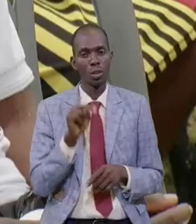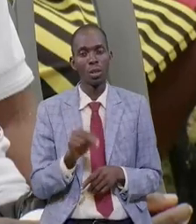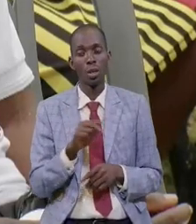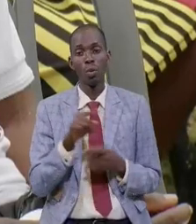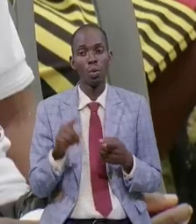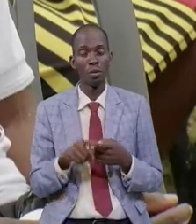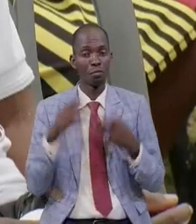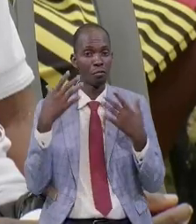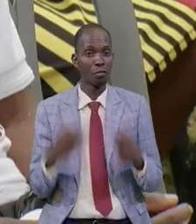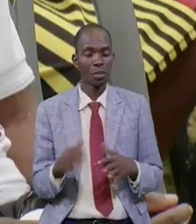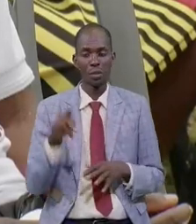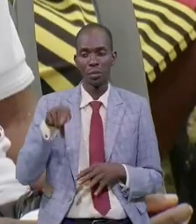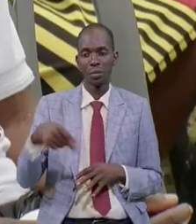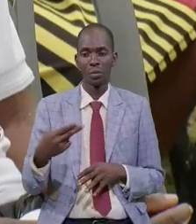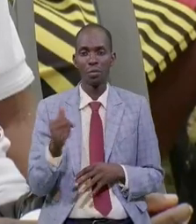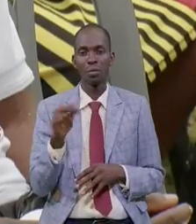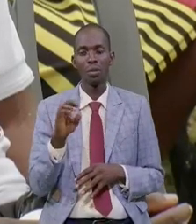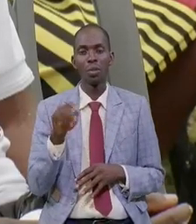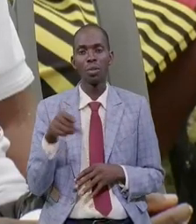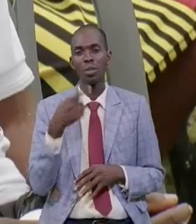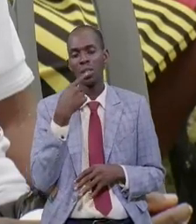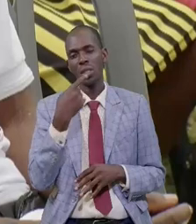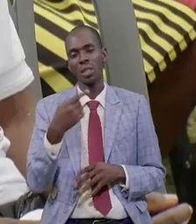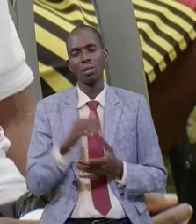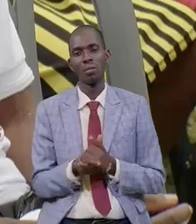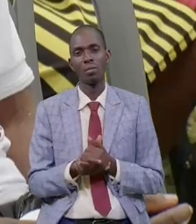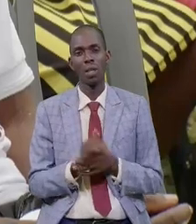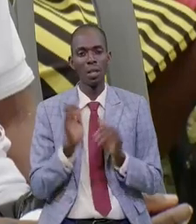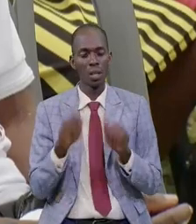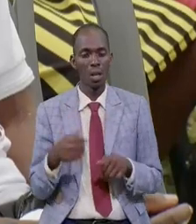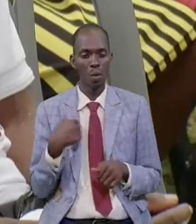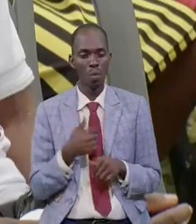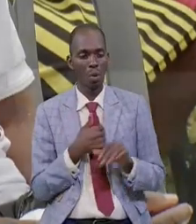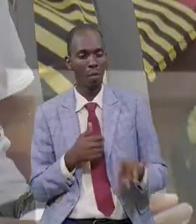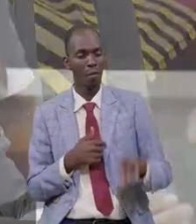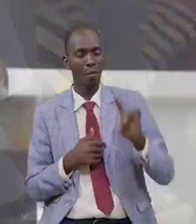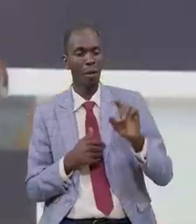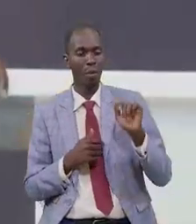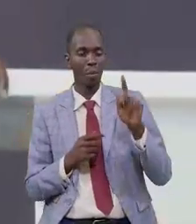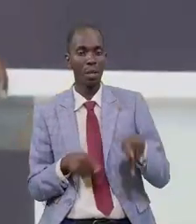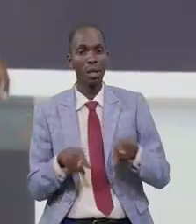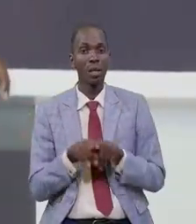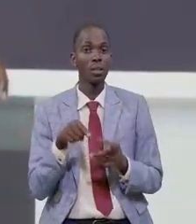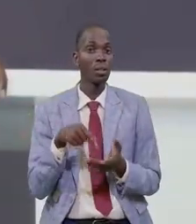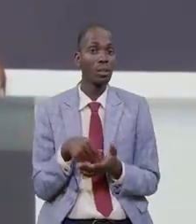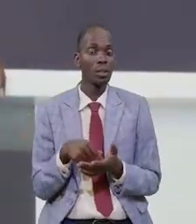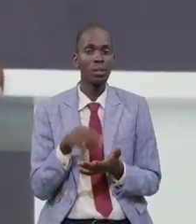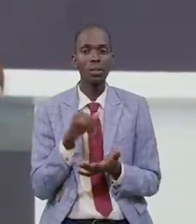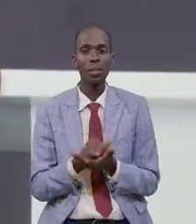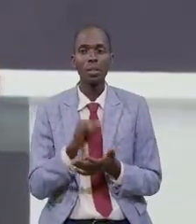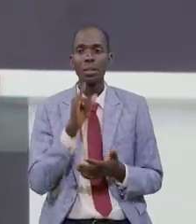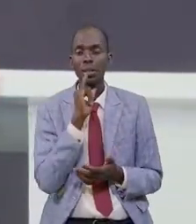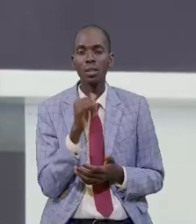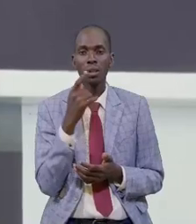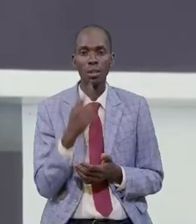fini pharaon a dit pouvons-nous trouver un homme comme celui-ci ça c'est un